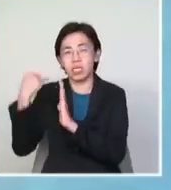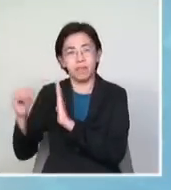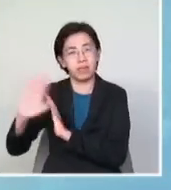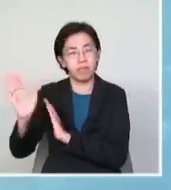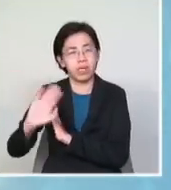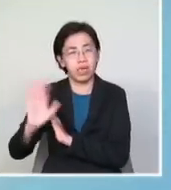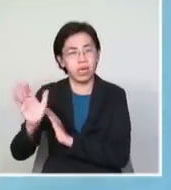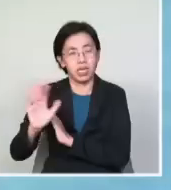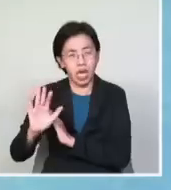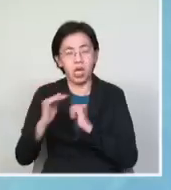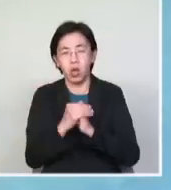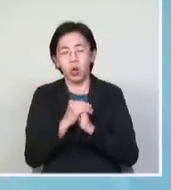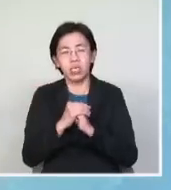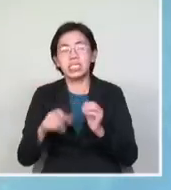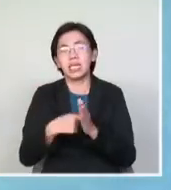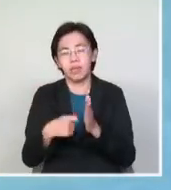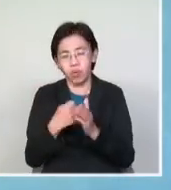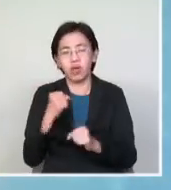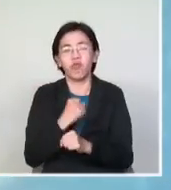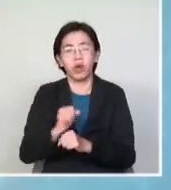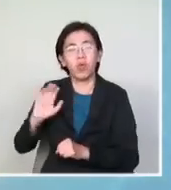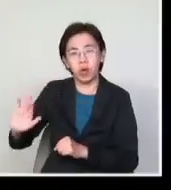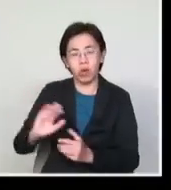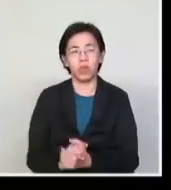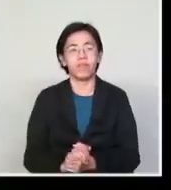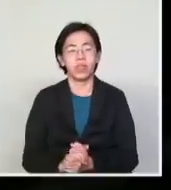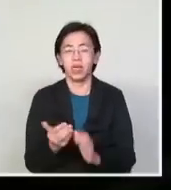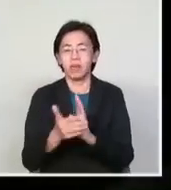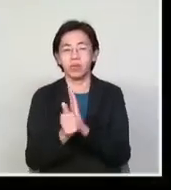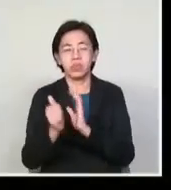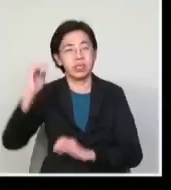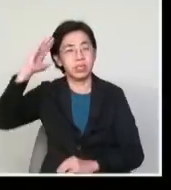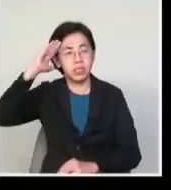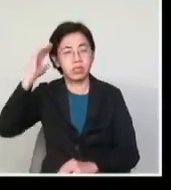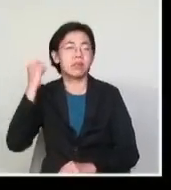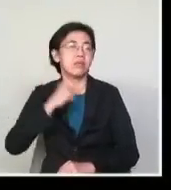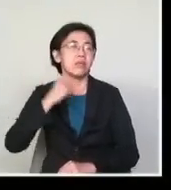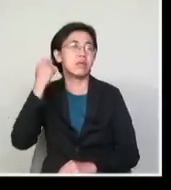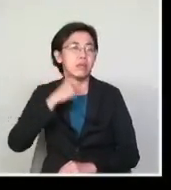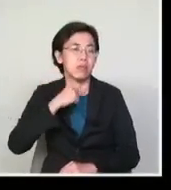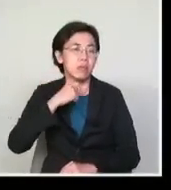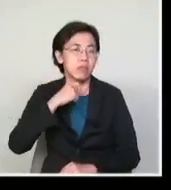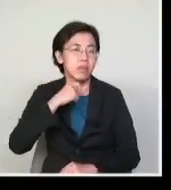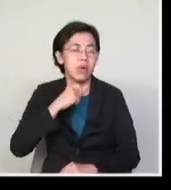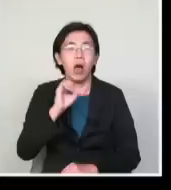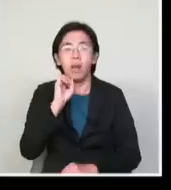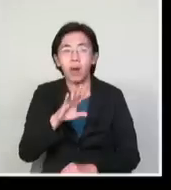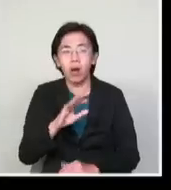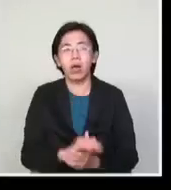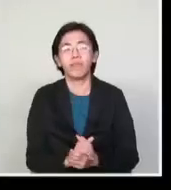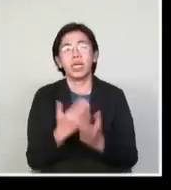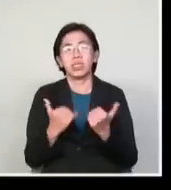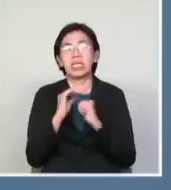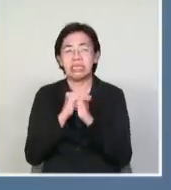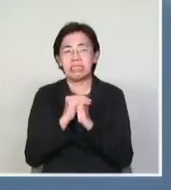จุดประสงค์ของประเทศจีนผู้เชี่ยวชาญด้านกองทัพในฮ่องกงค่ะนายซ่งจงผิงบอกว่าการยิงขีปนาวุธของ